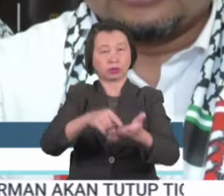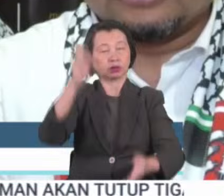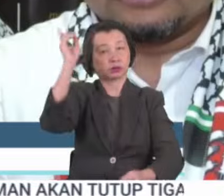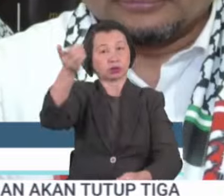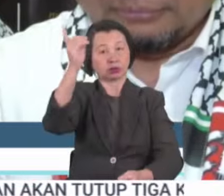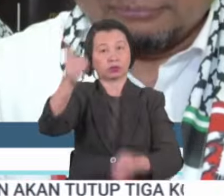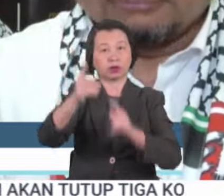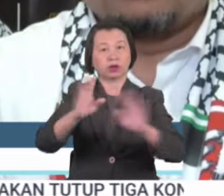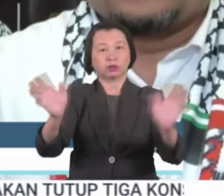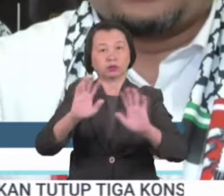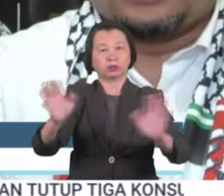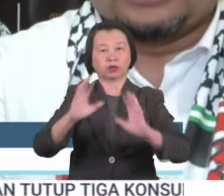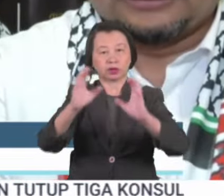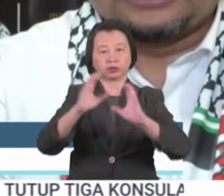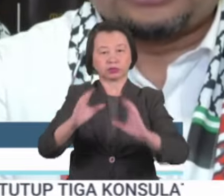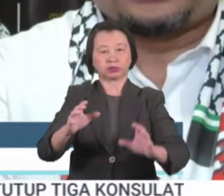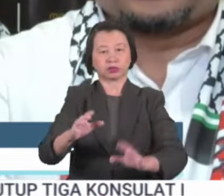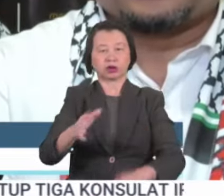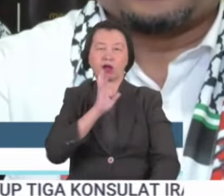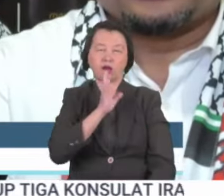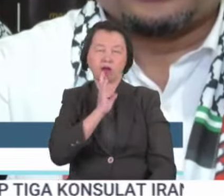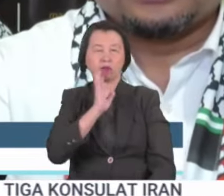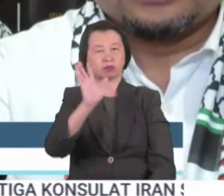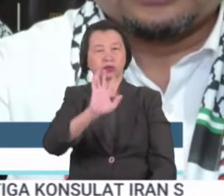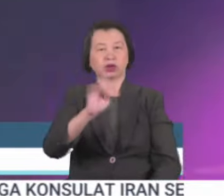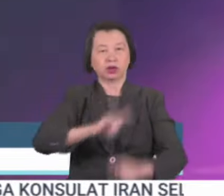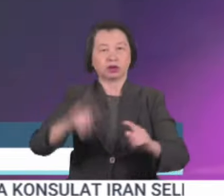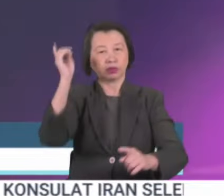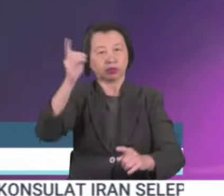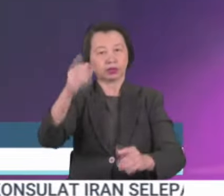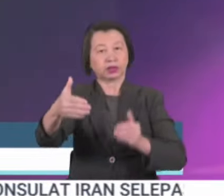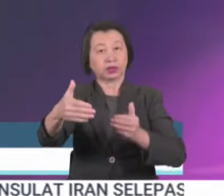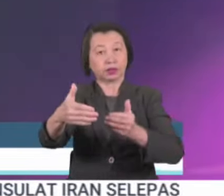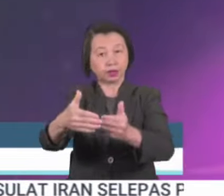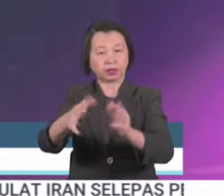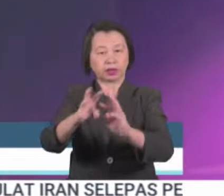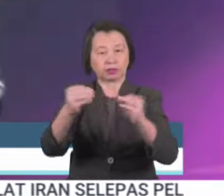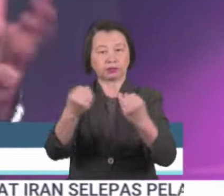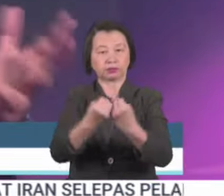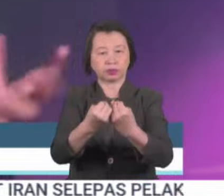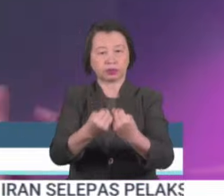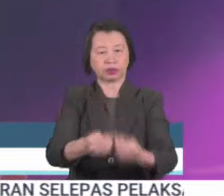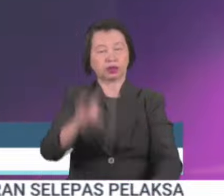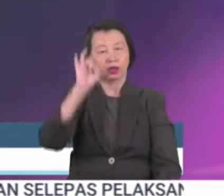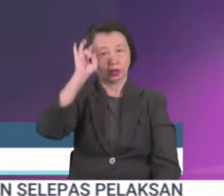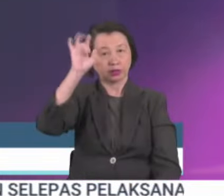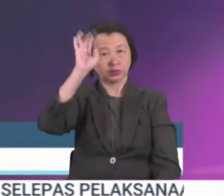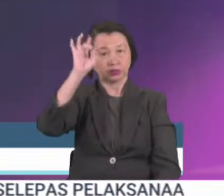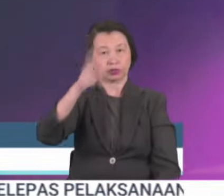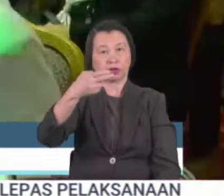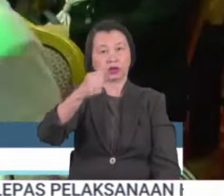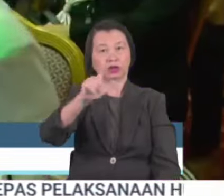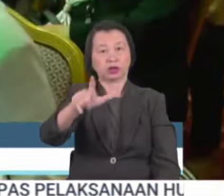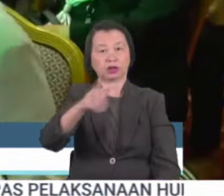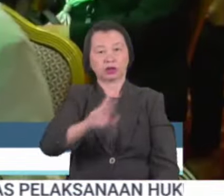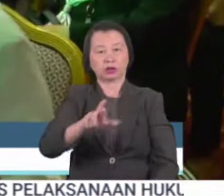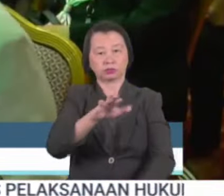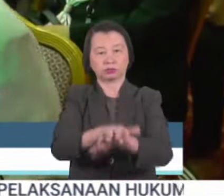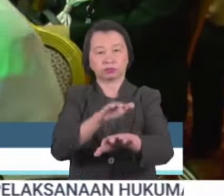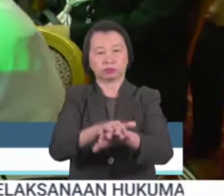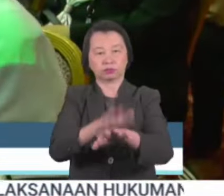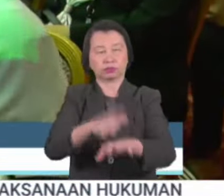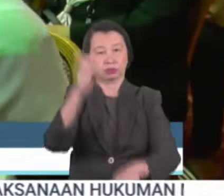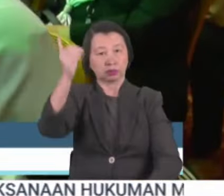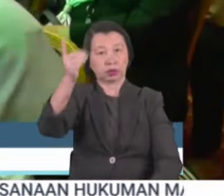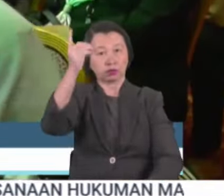dakwah yang bukan stereotip tetapi dakwah yang dekat dengan masyarakat. InsyaAllah, Haiwal Agama akan menyemarakkan lagi